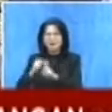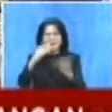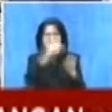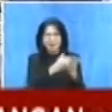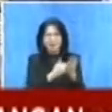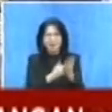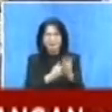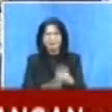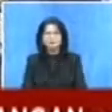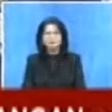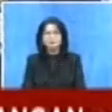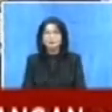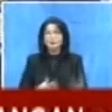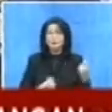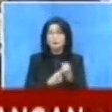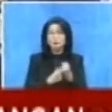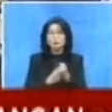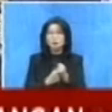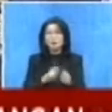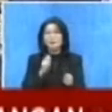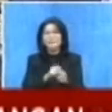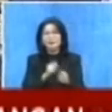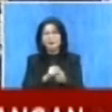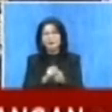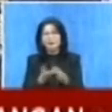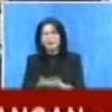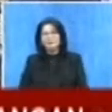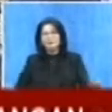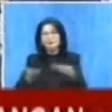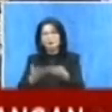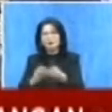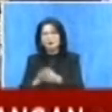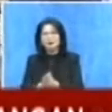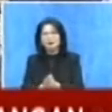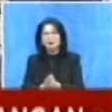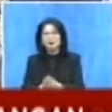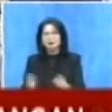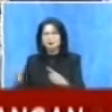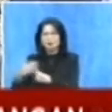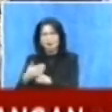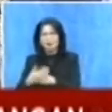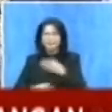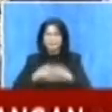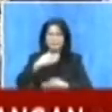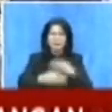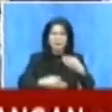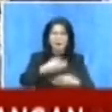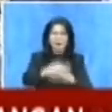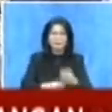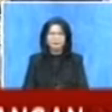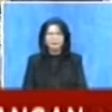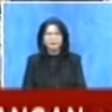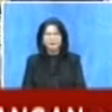terkait, mendukung reformasi perlindungan sosial secara bertahap dan terukur, mendukung program